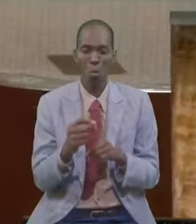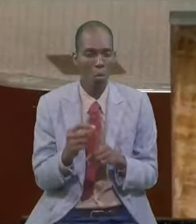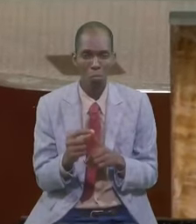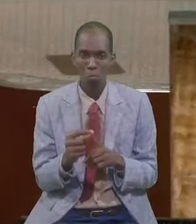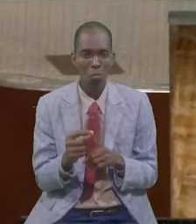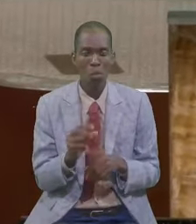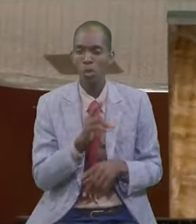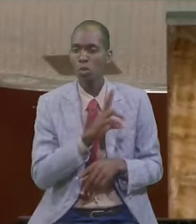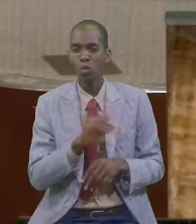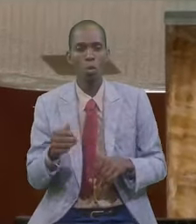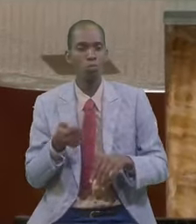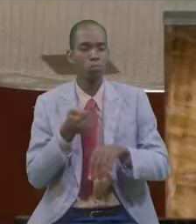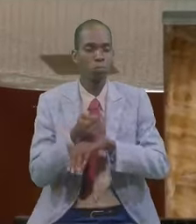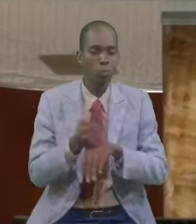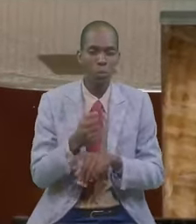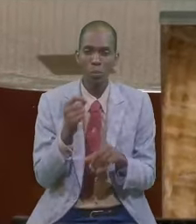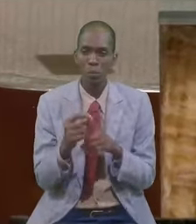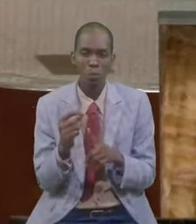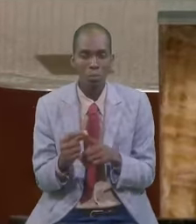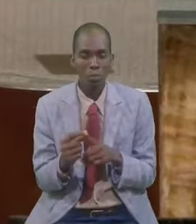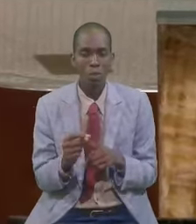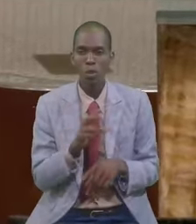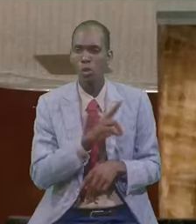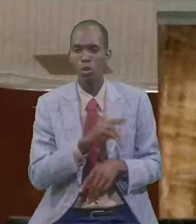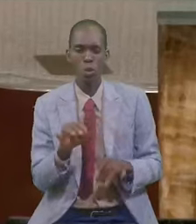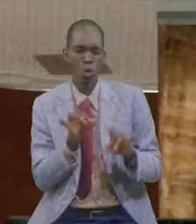de parole